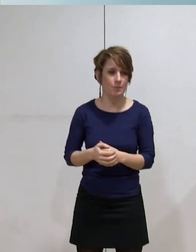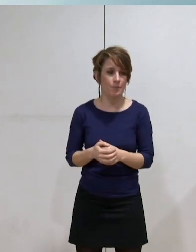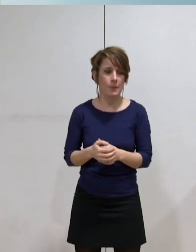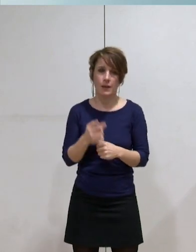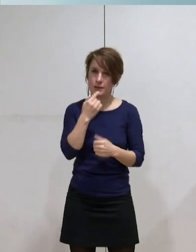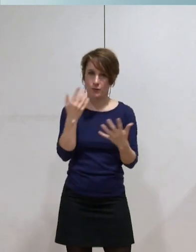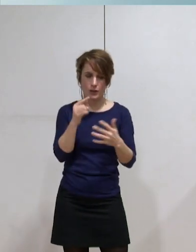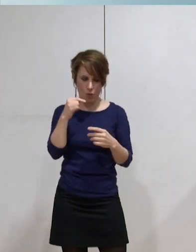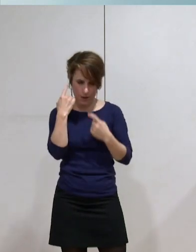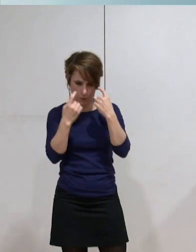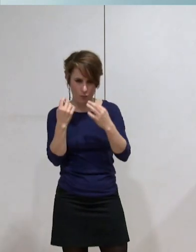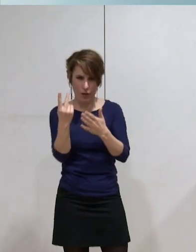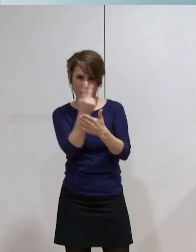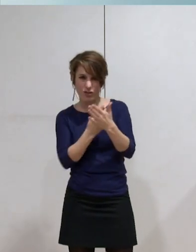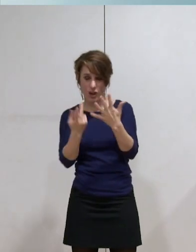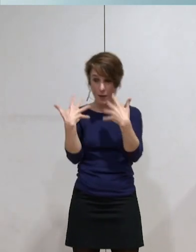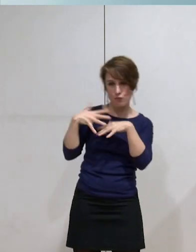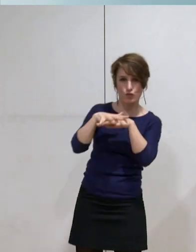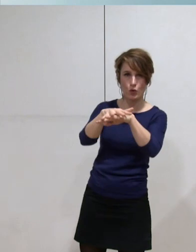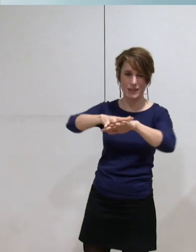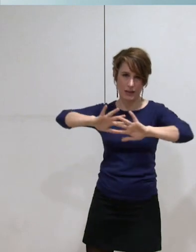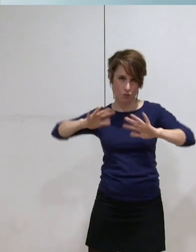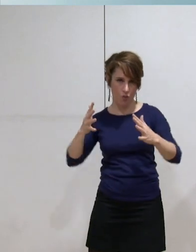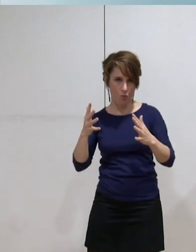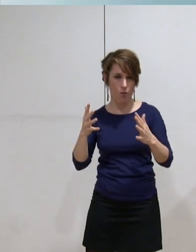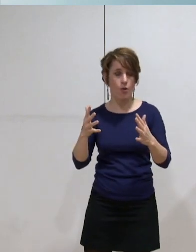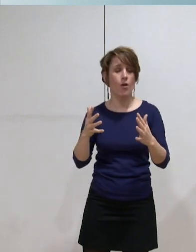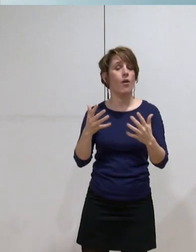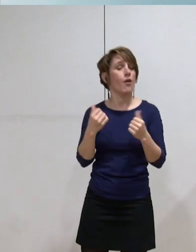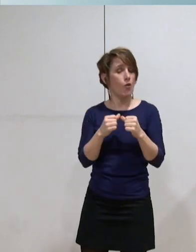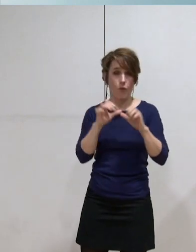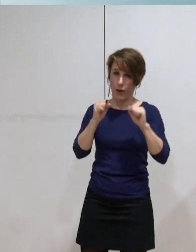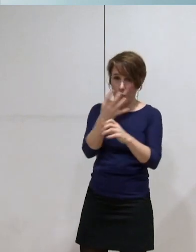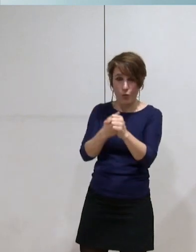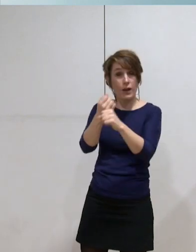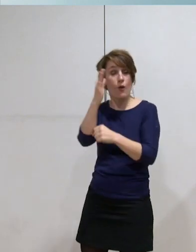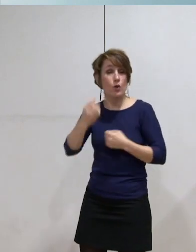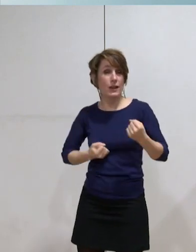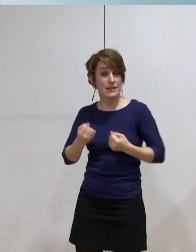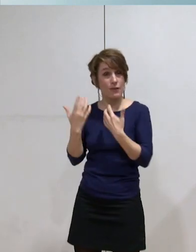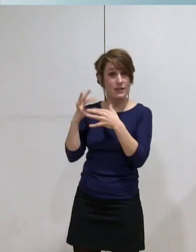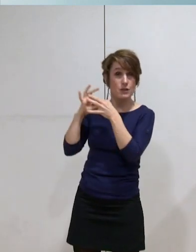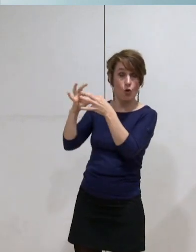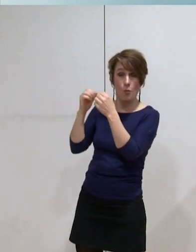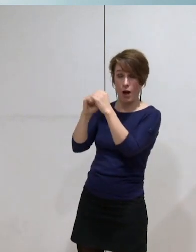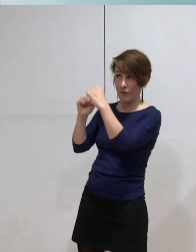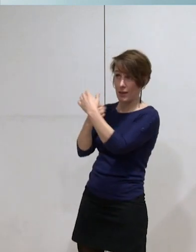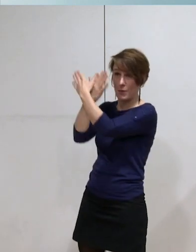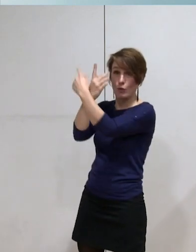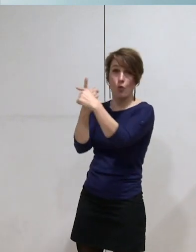de mutualisation à la fois avec le projet d'autres services communs avec la métropole et le